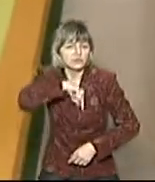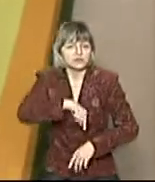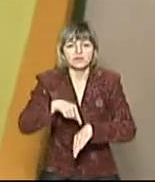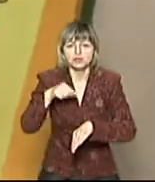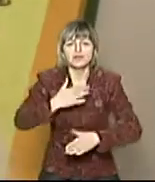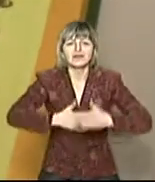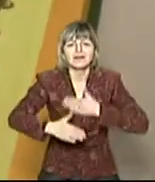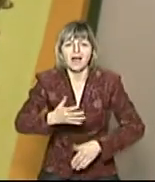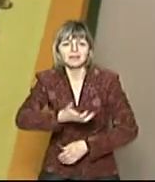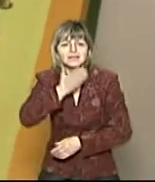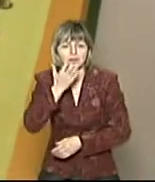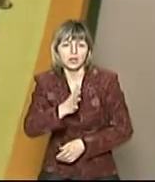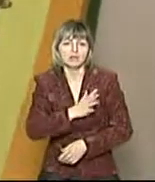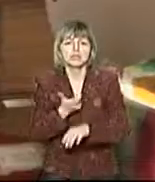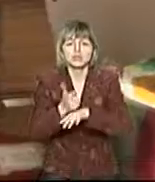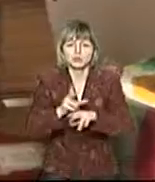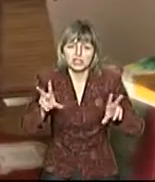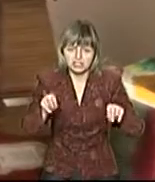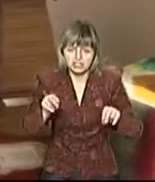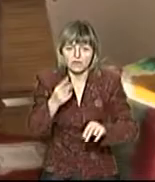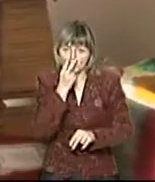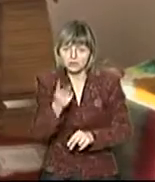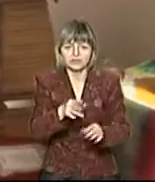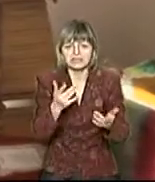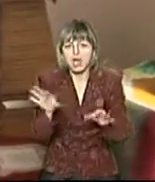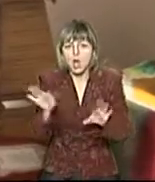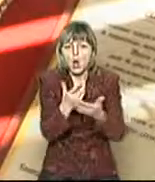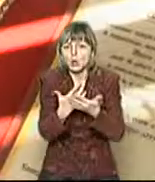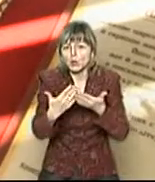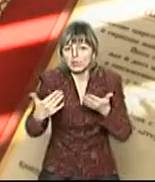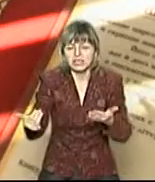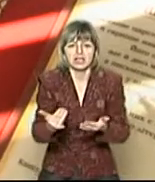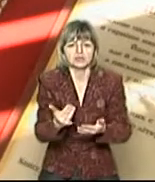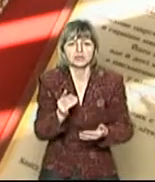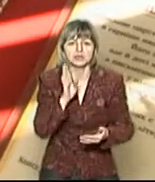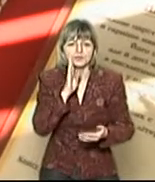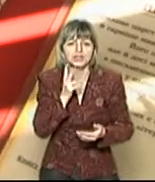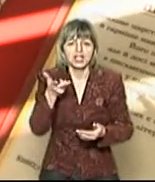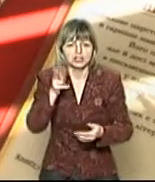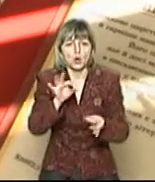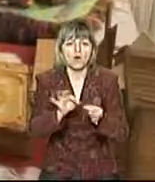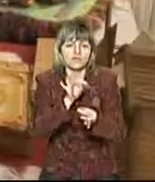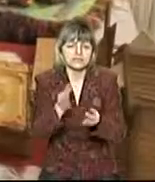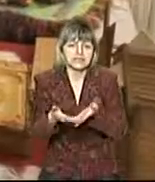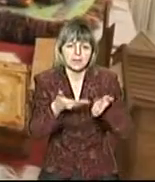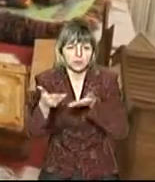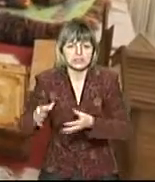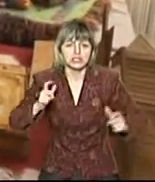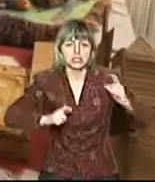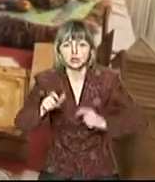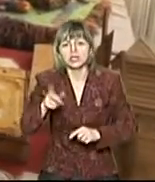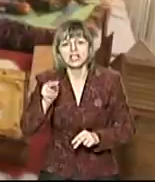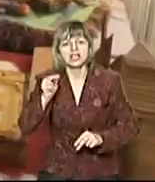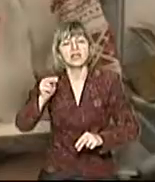всередині і була безмежно щаслива від того. Подивитися на колекцію авторки трьох вишиваних шрифтів запросили студентів, які навчаються